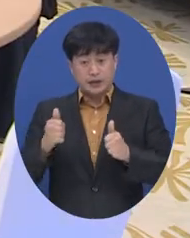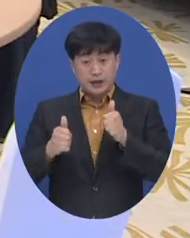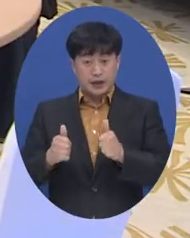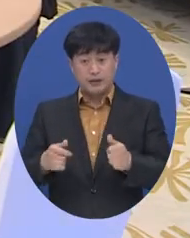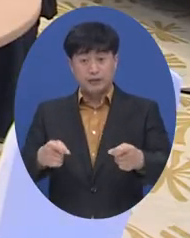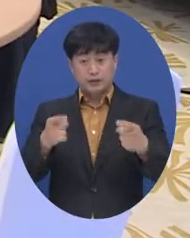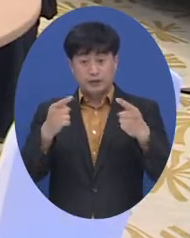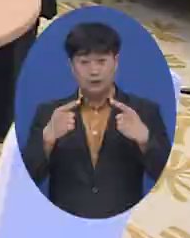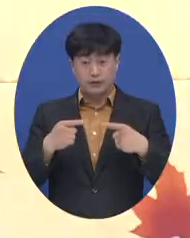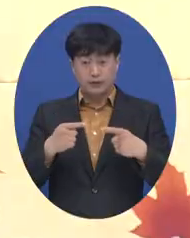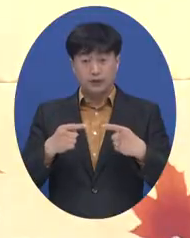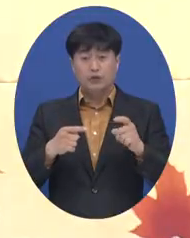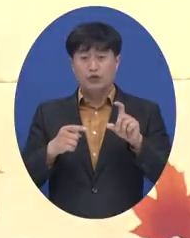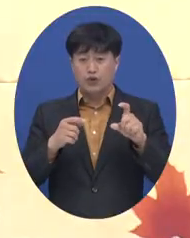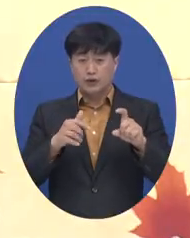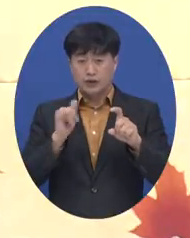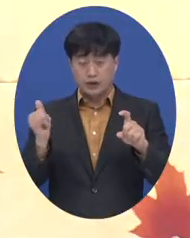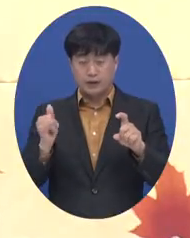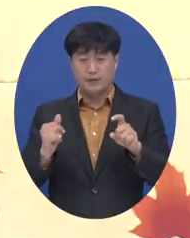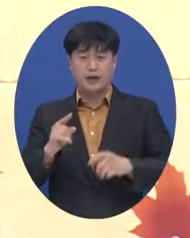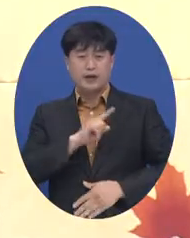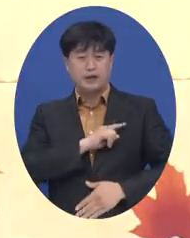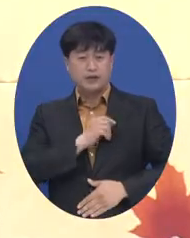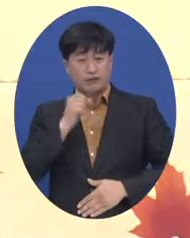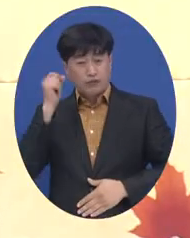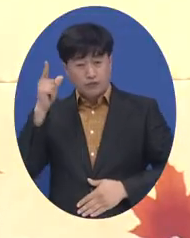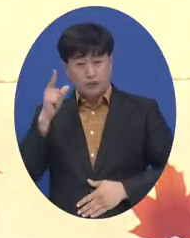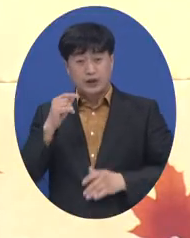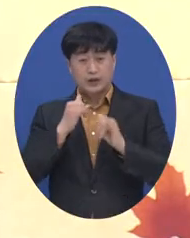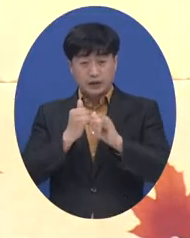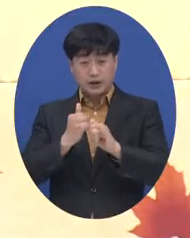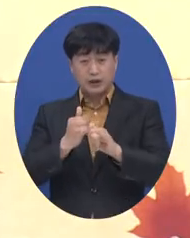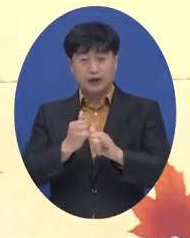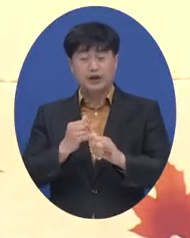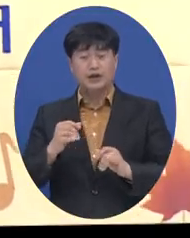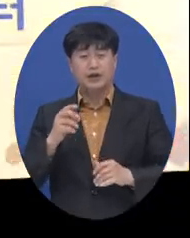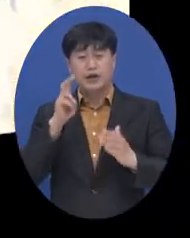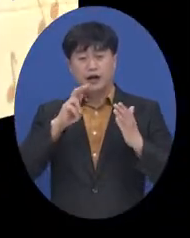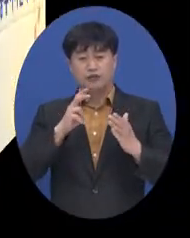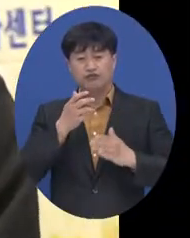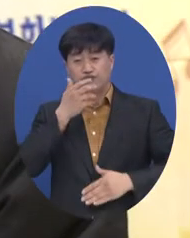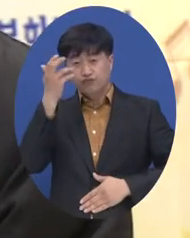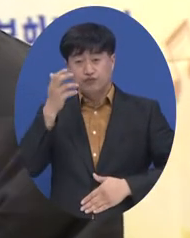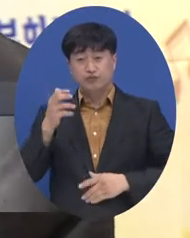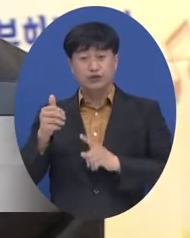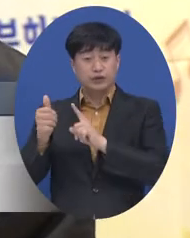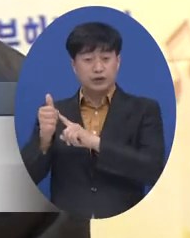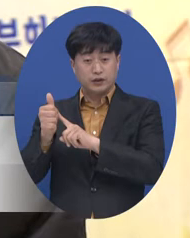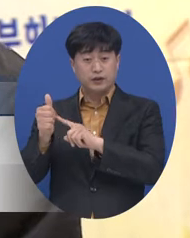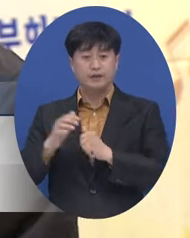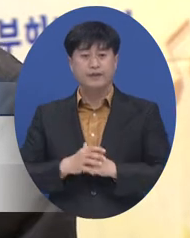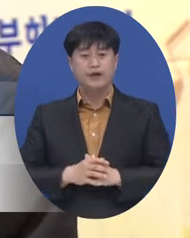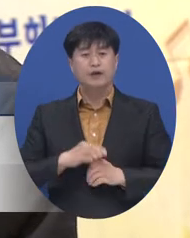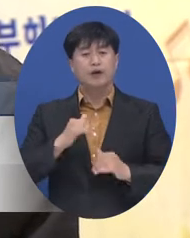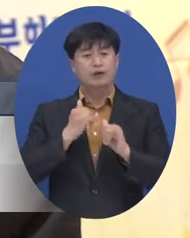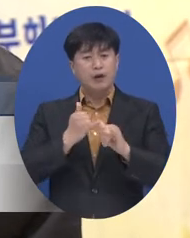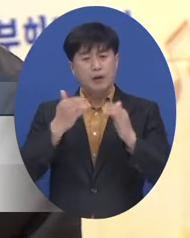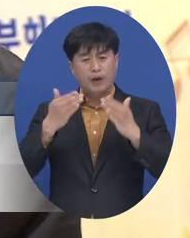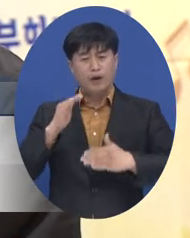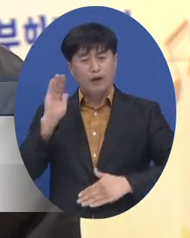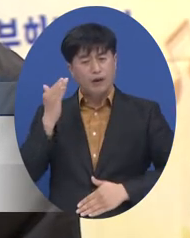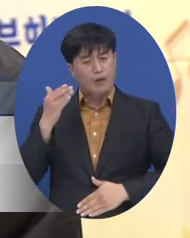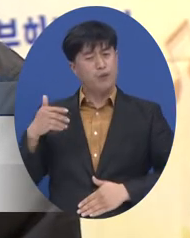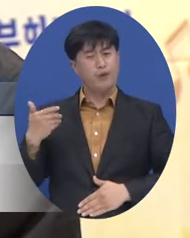참가자 중 최우수상은 가수를 꿈꾸는 김현준 군에게 돌아갔습니다. 이런 상을 제가 받아도 될지